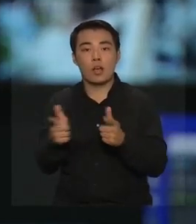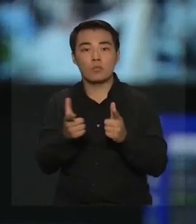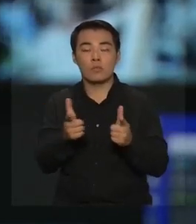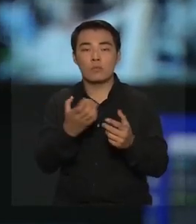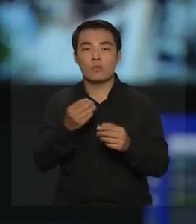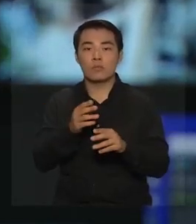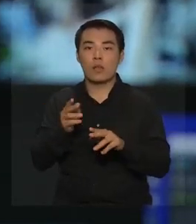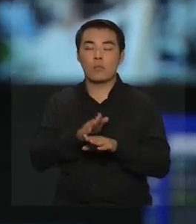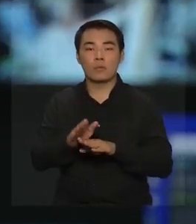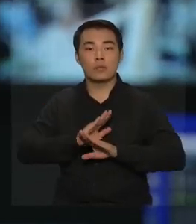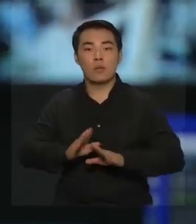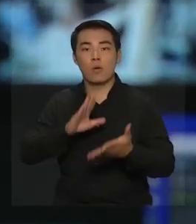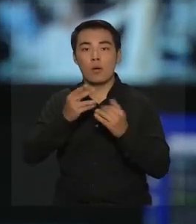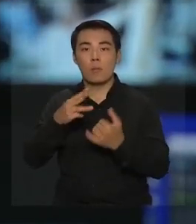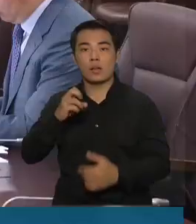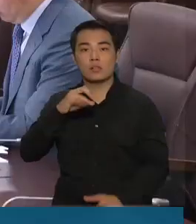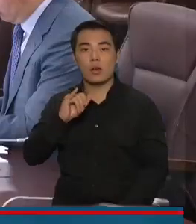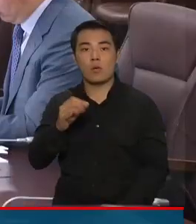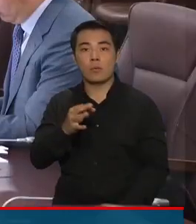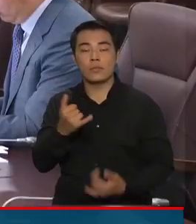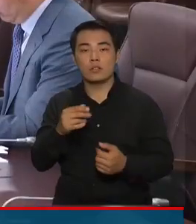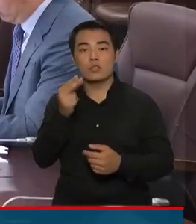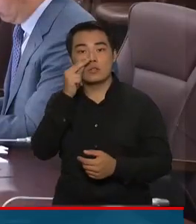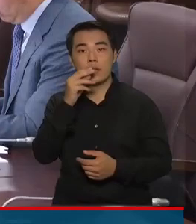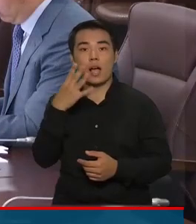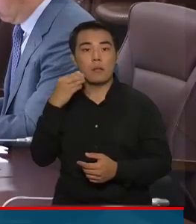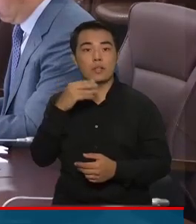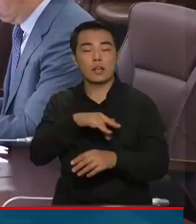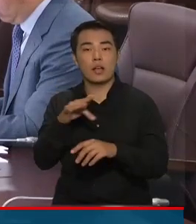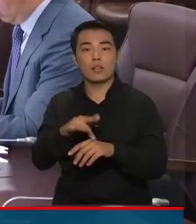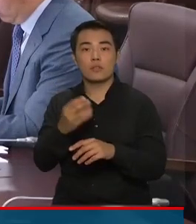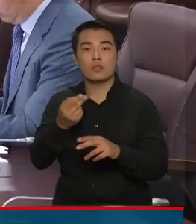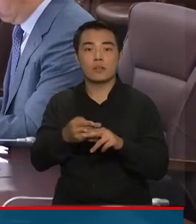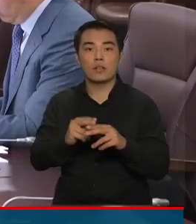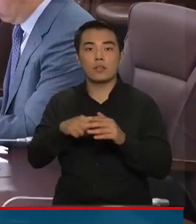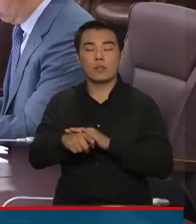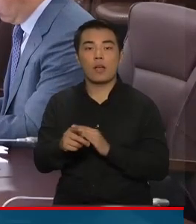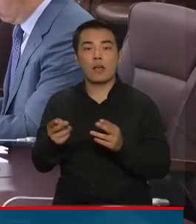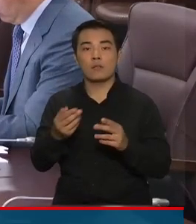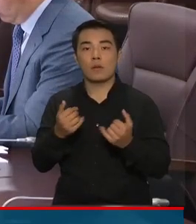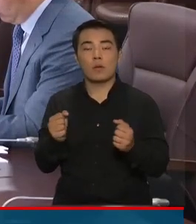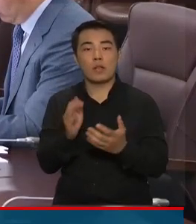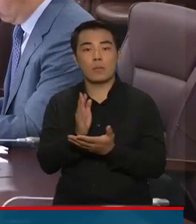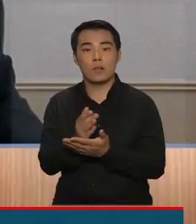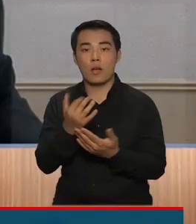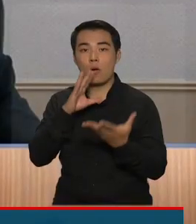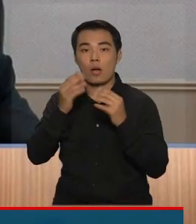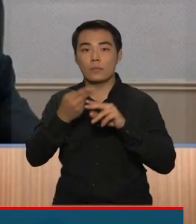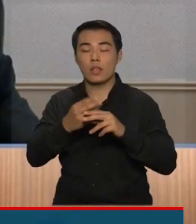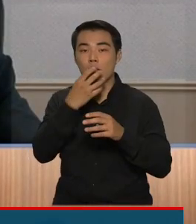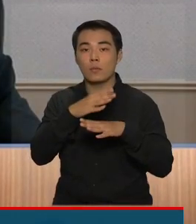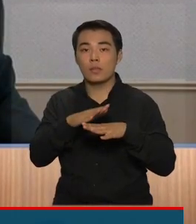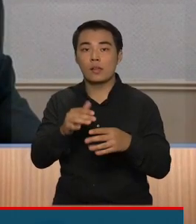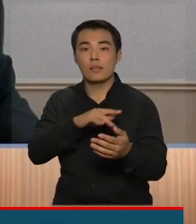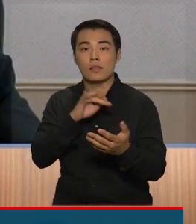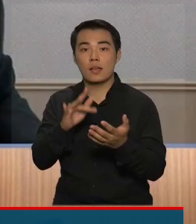дейін жоқ. Әсіресе Маңғыстау облысы мен Шымкент, Алматы қалалары қаннен қаперсіз отыр. Әлеуметтік нысандарды жылуға